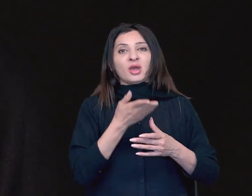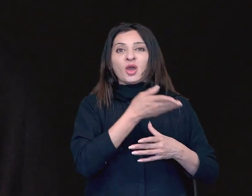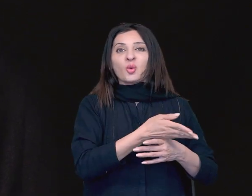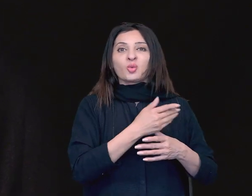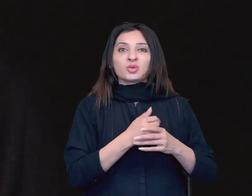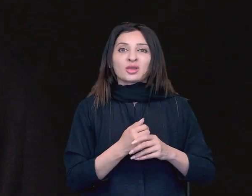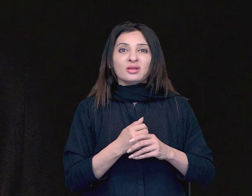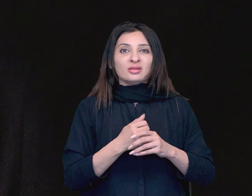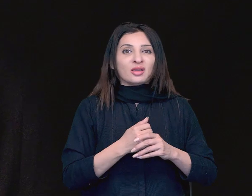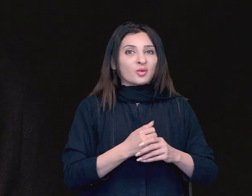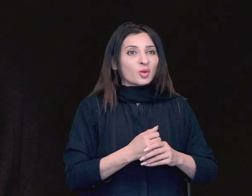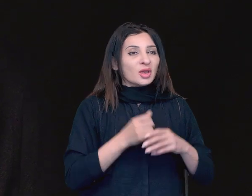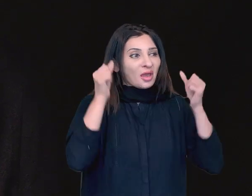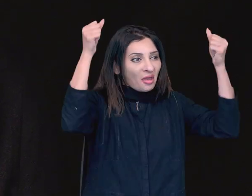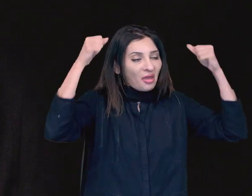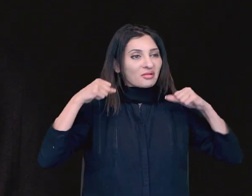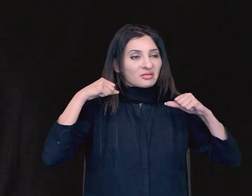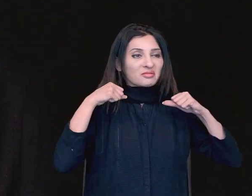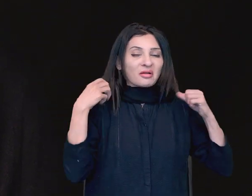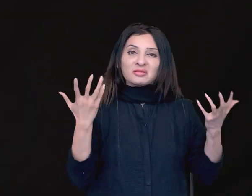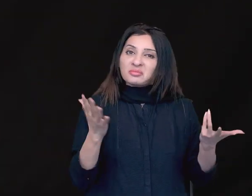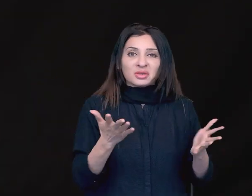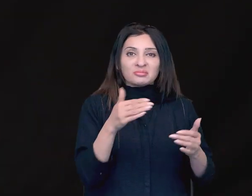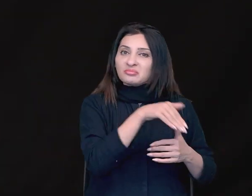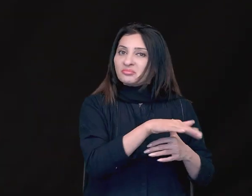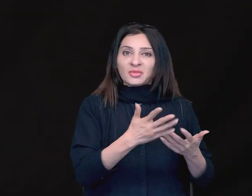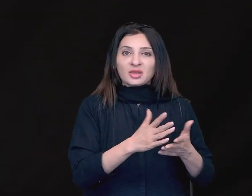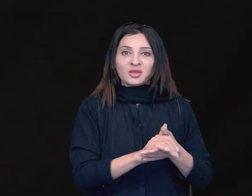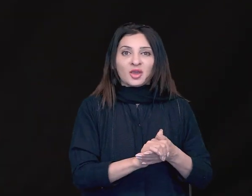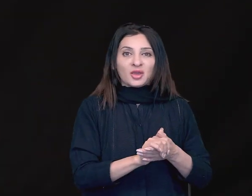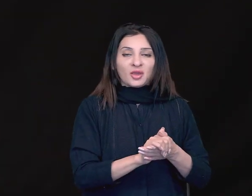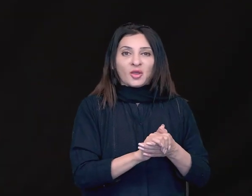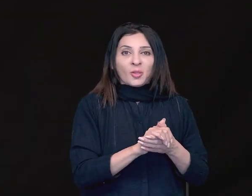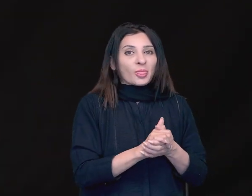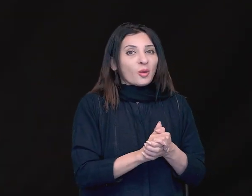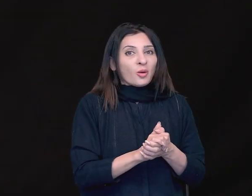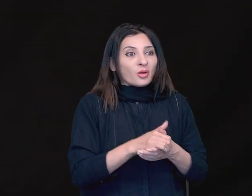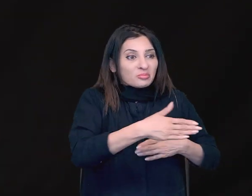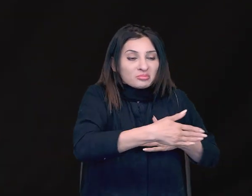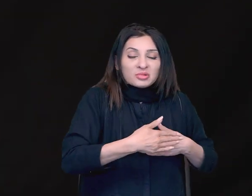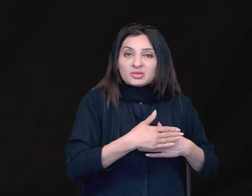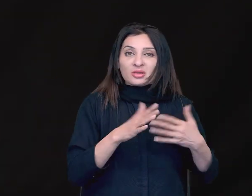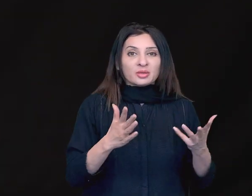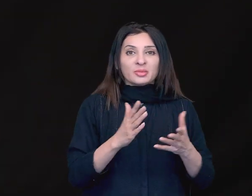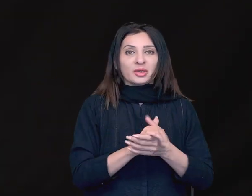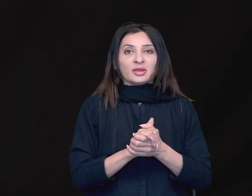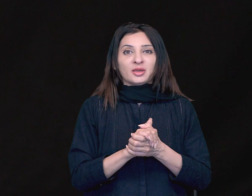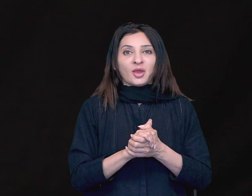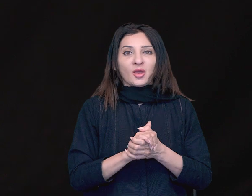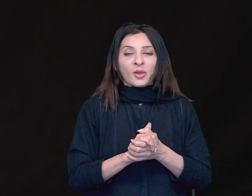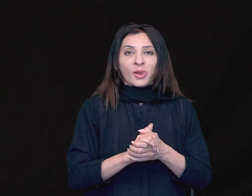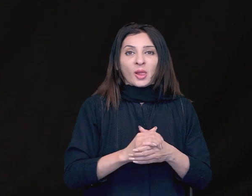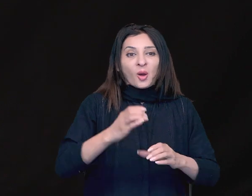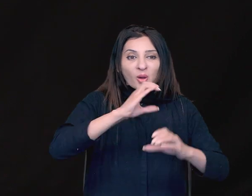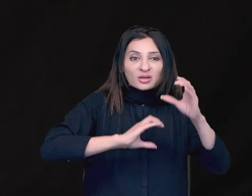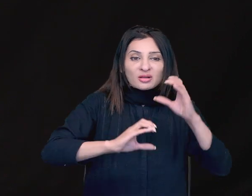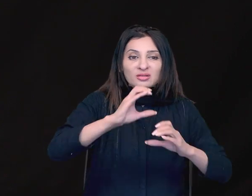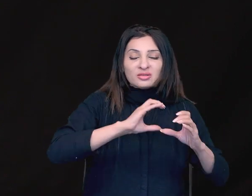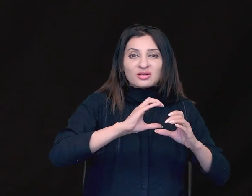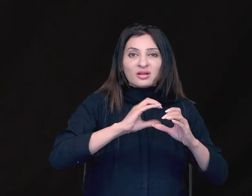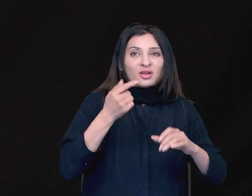जगह है, ना सेफ्टी है। असल में मुआशरे की प्रॉब्लम्स होती हैं जिनको कवर करते